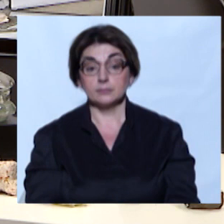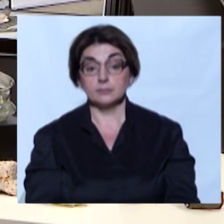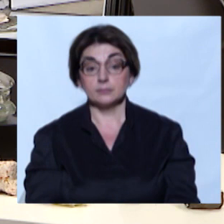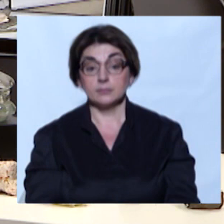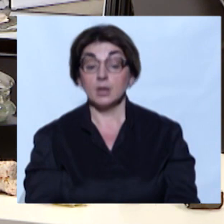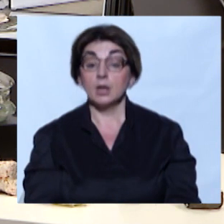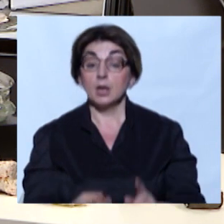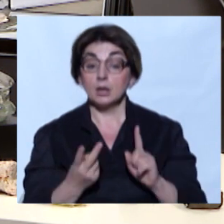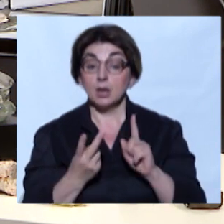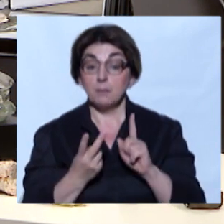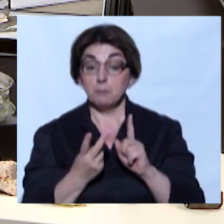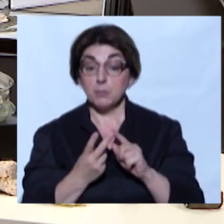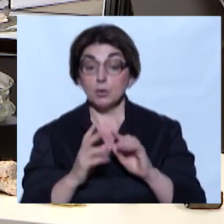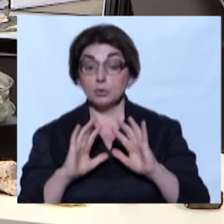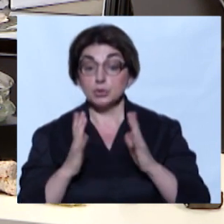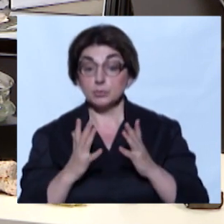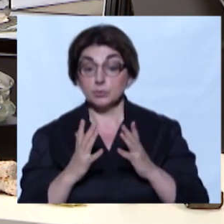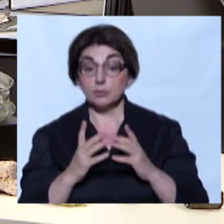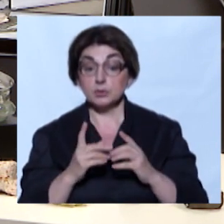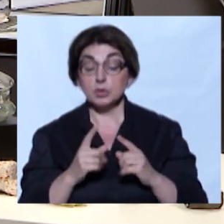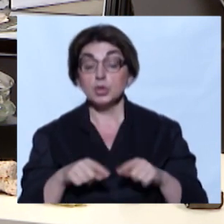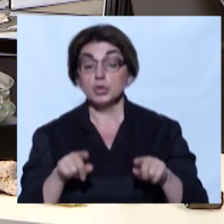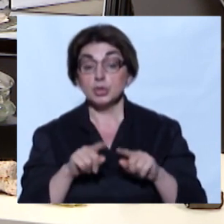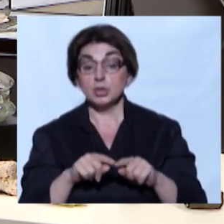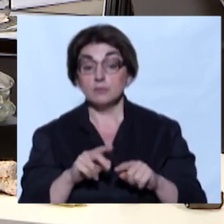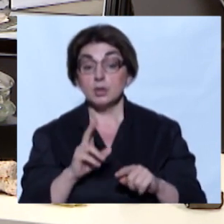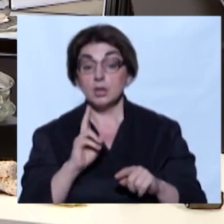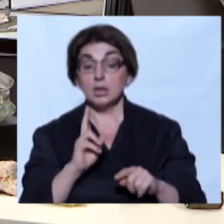მოდით სინჯოთ კალიუმის ბრომიდი.